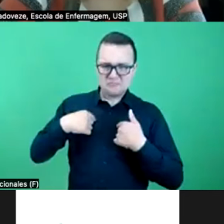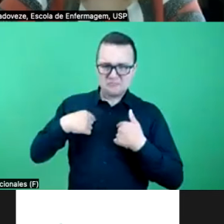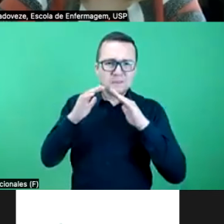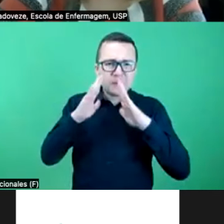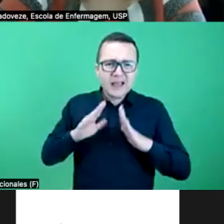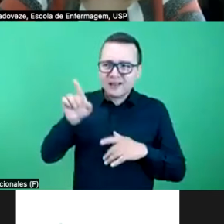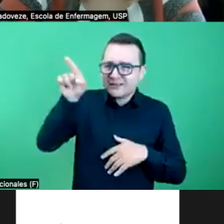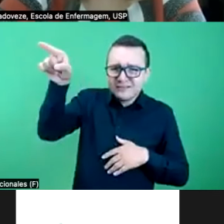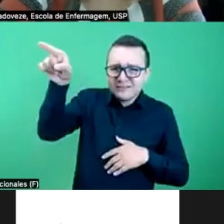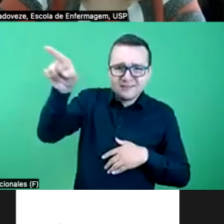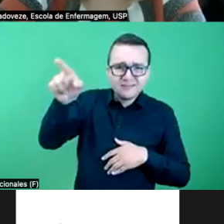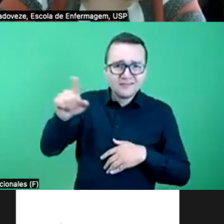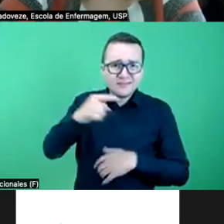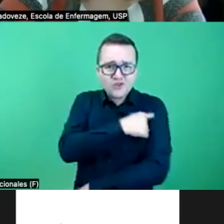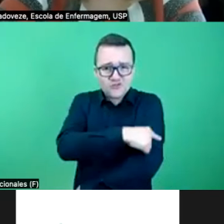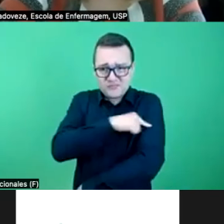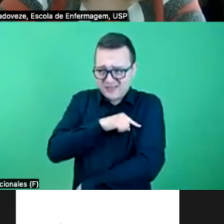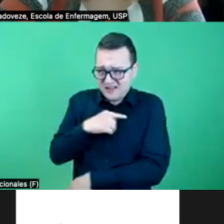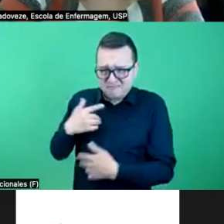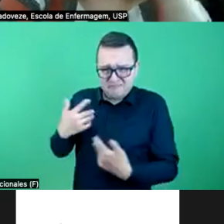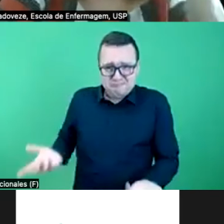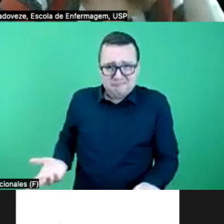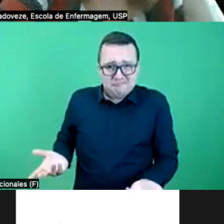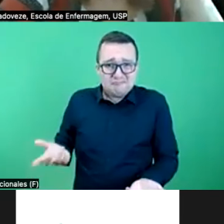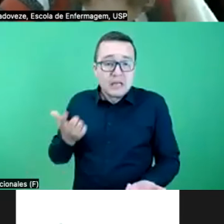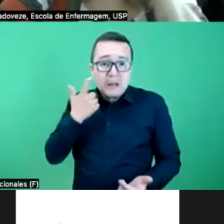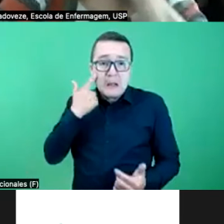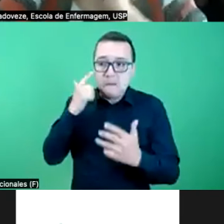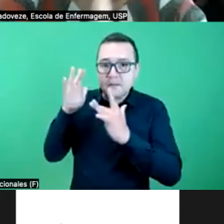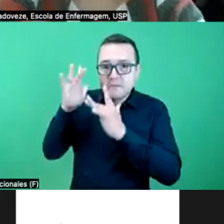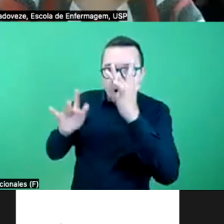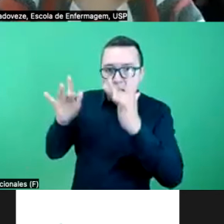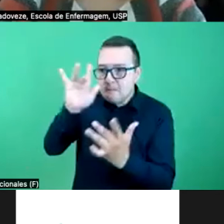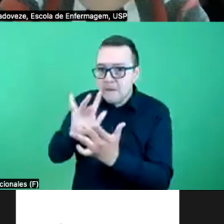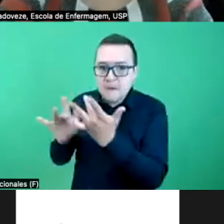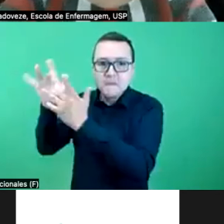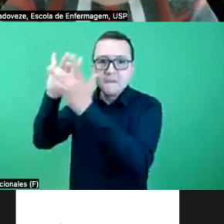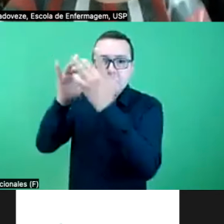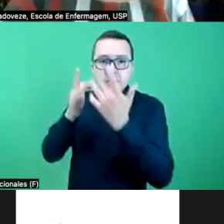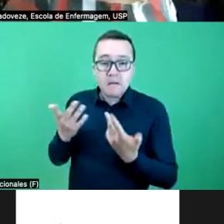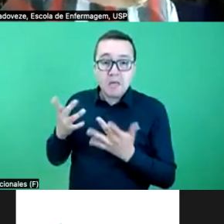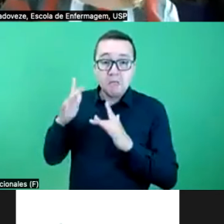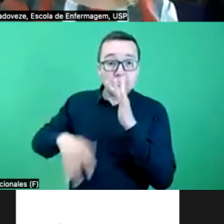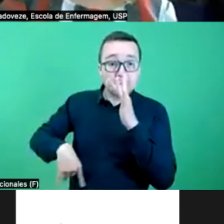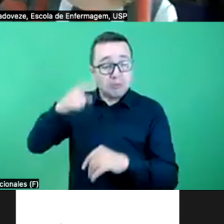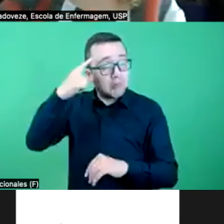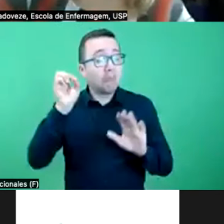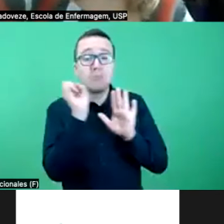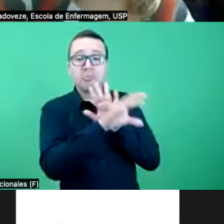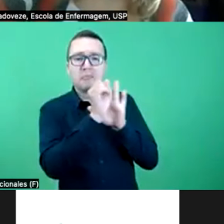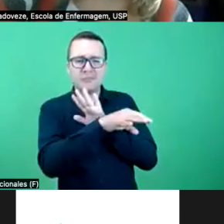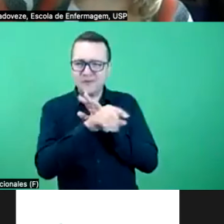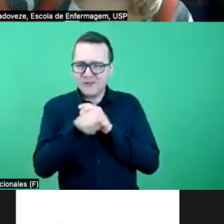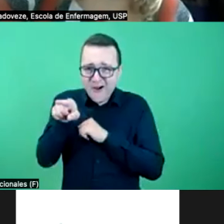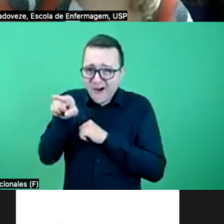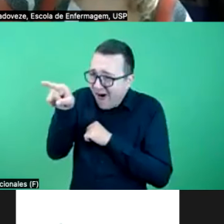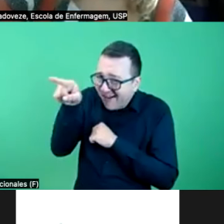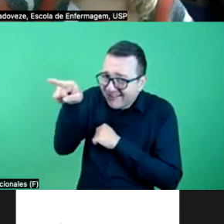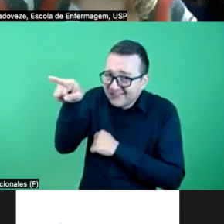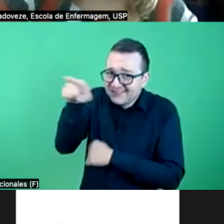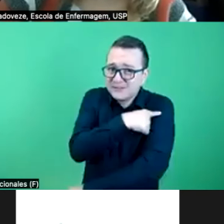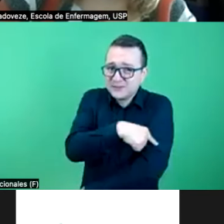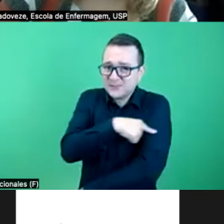il y avait un manque de communication entre les travailleurs de la santé parce qu'ils recevaient des